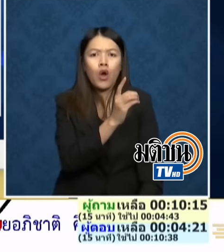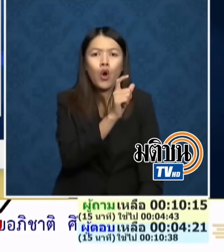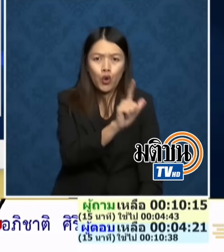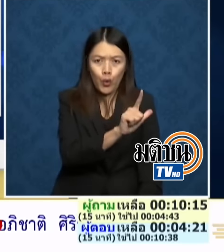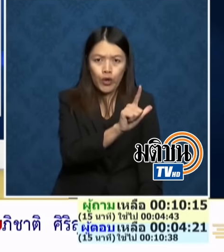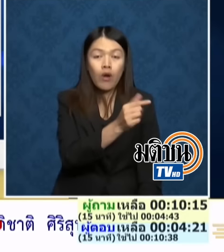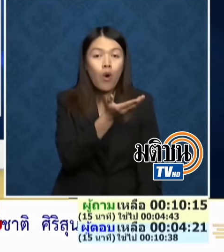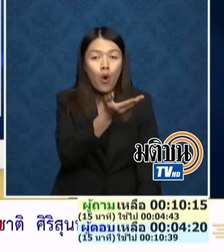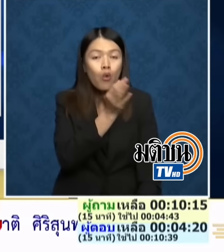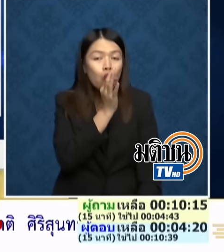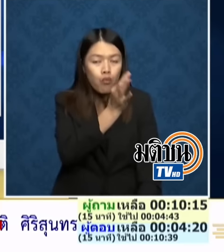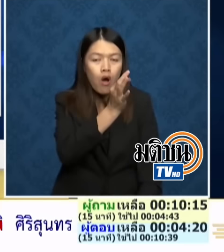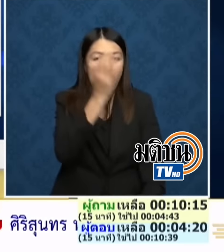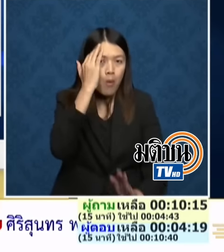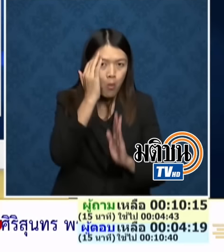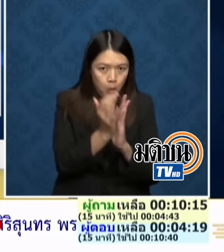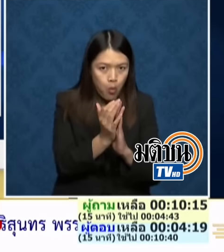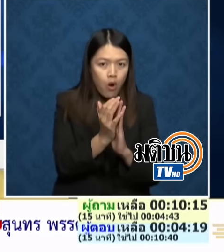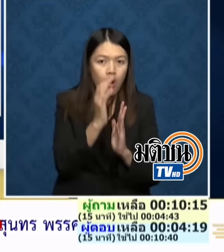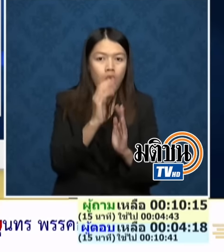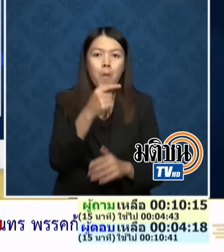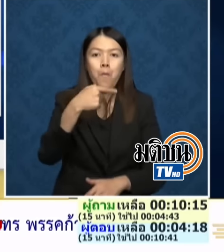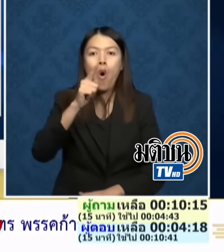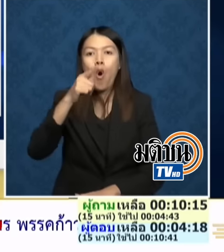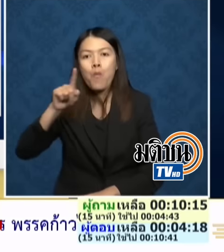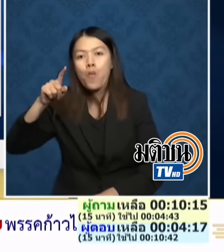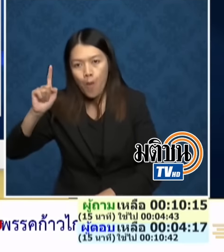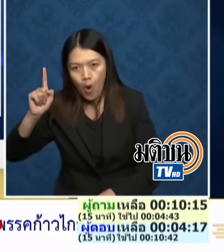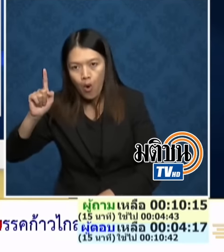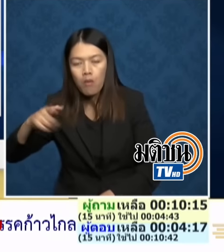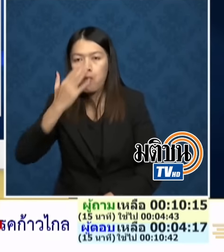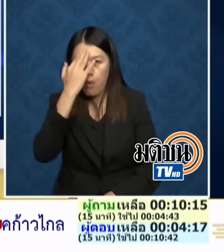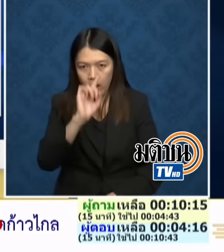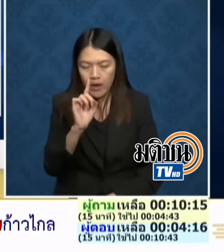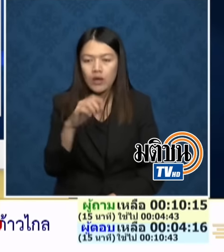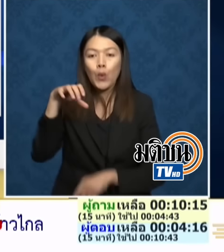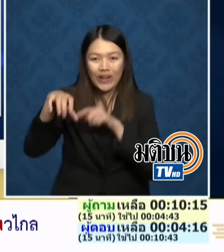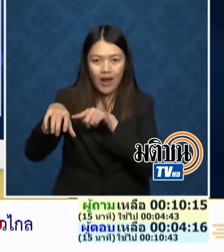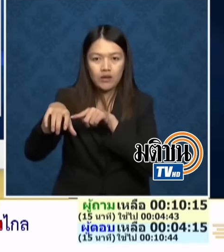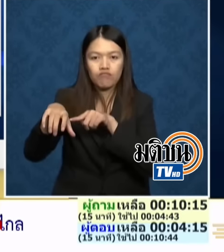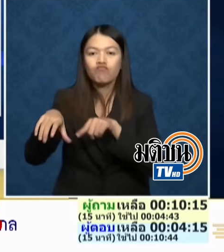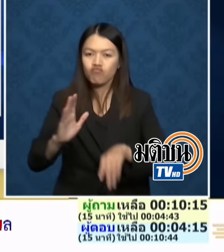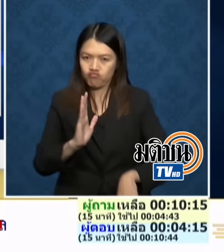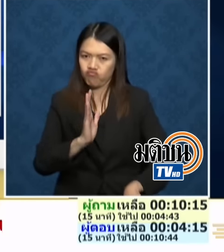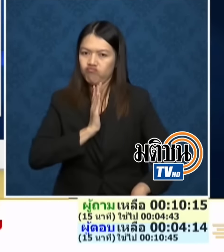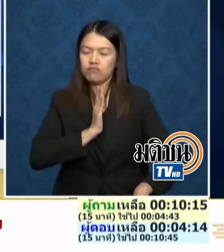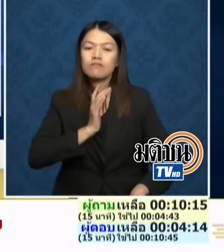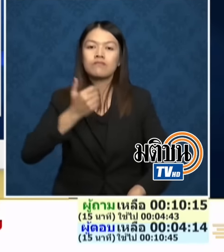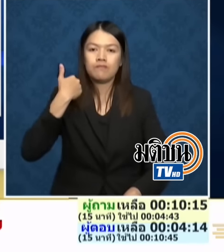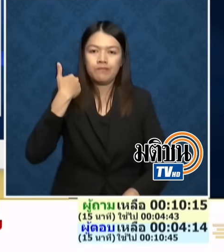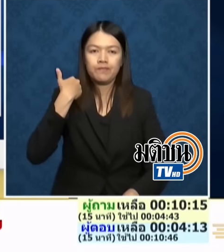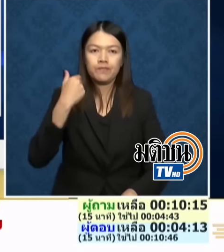ุขจ้ายขความกับเจ้าที่ทำรวจป่อ ป่อ ป่อเพรผมมคามมนใจวหน่วยงานนี้มีความเป็ทํา